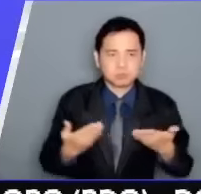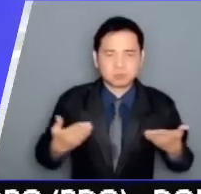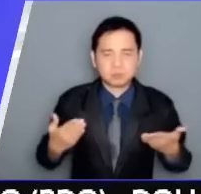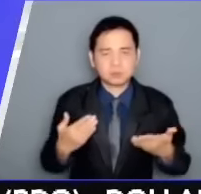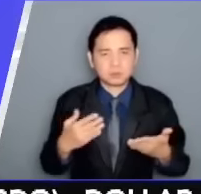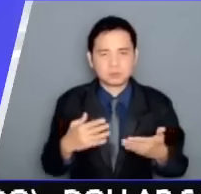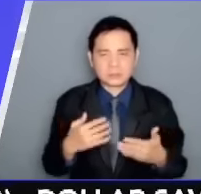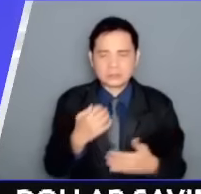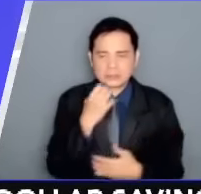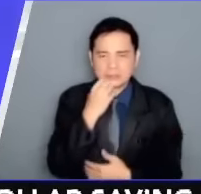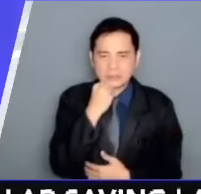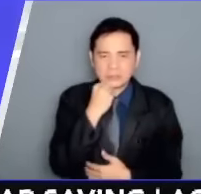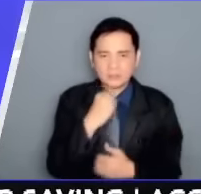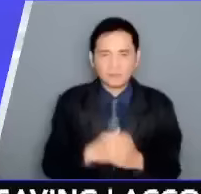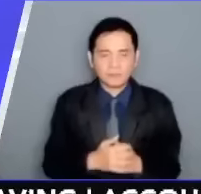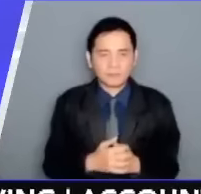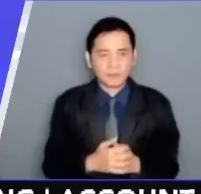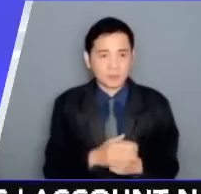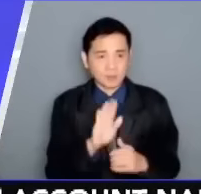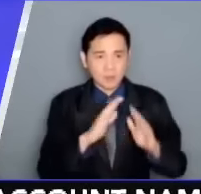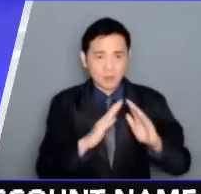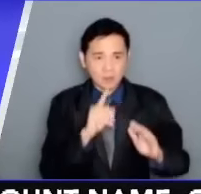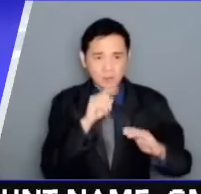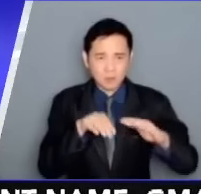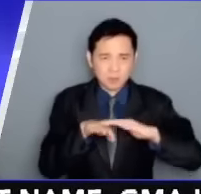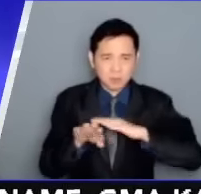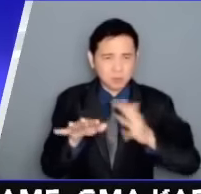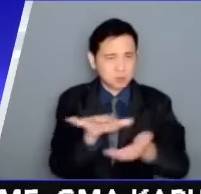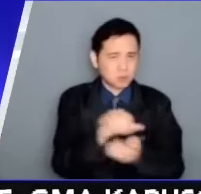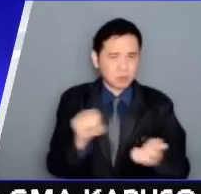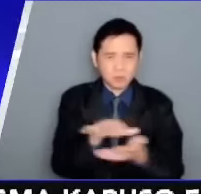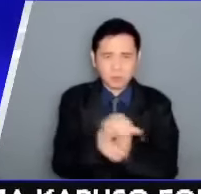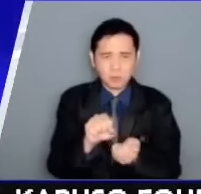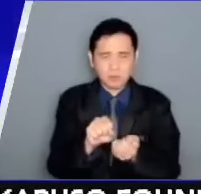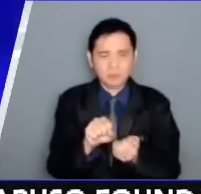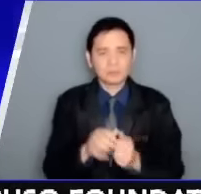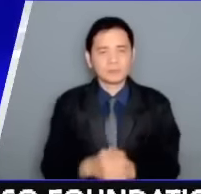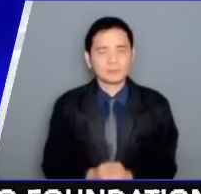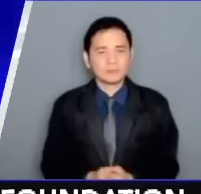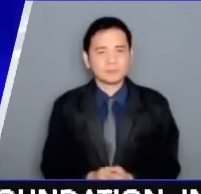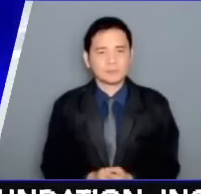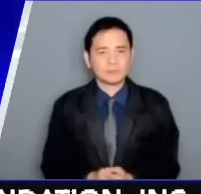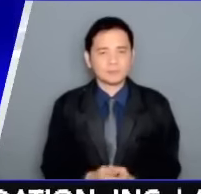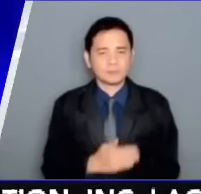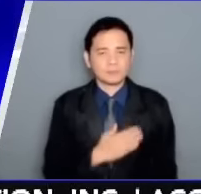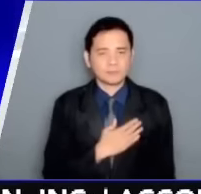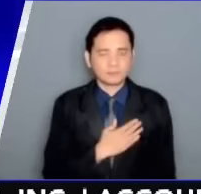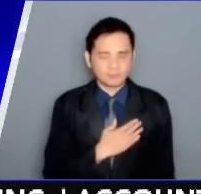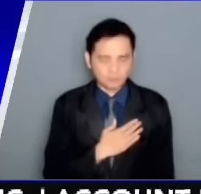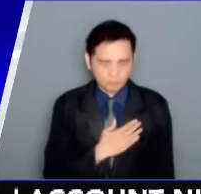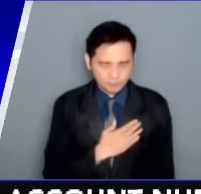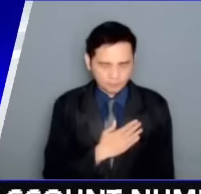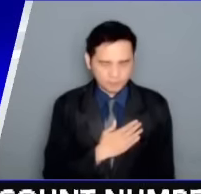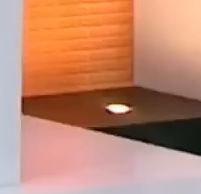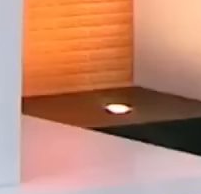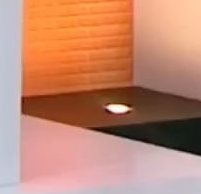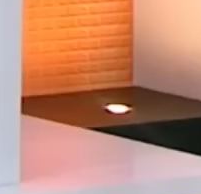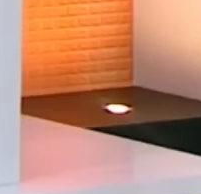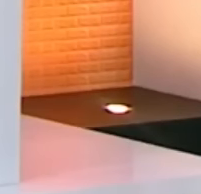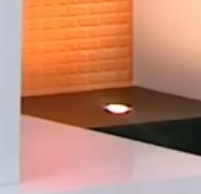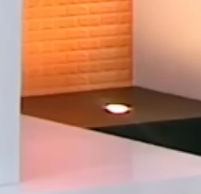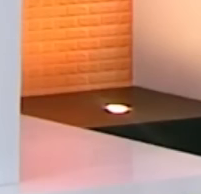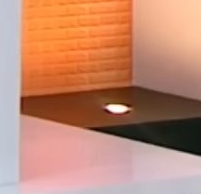pinasok talaga ng tubig yung kanilang mga bahay yan mo na yung latest mula rito sa Quezon City Ako po si James Agustine para sa GMA integrated news